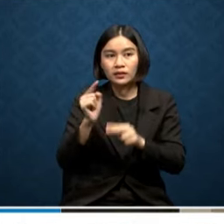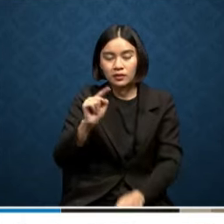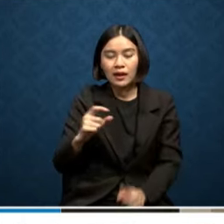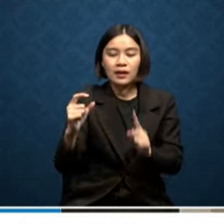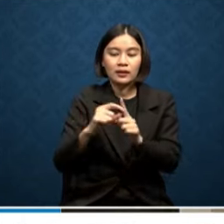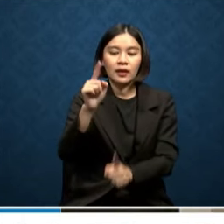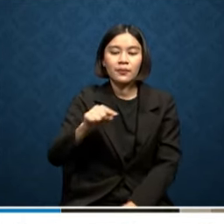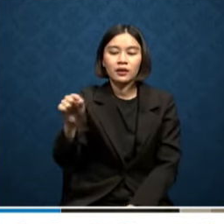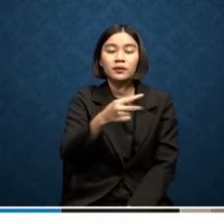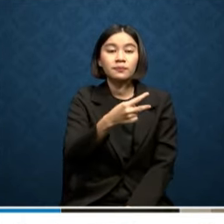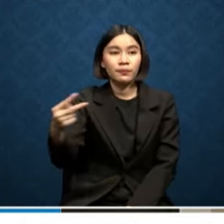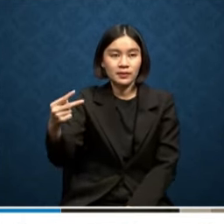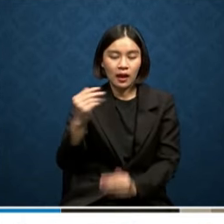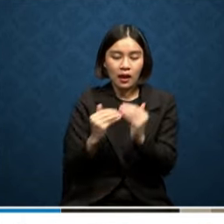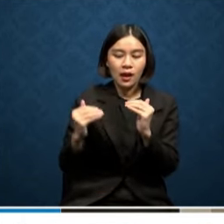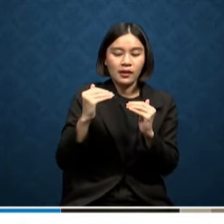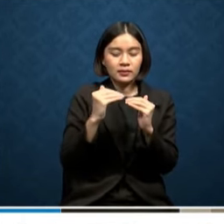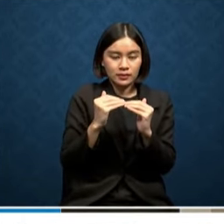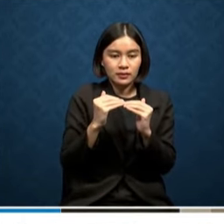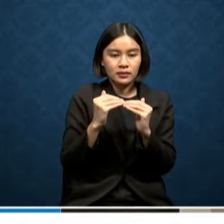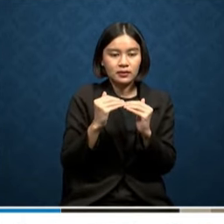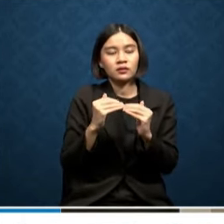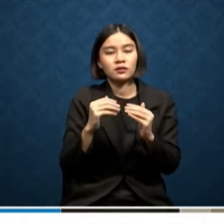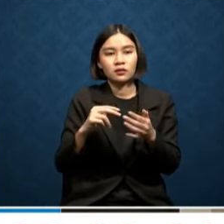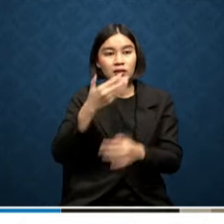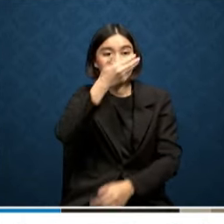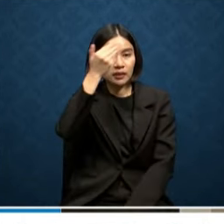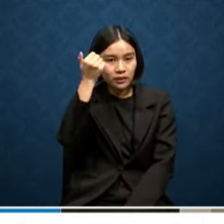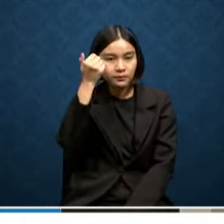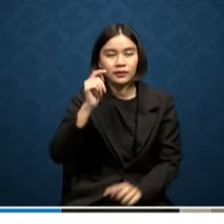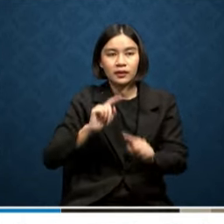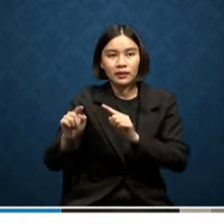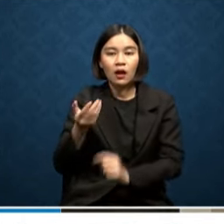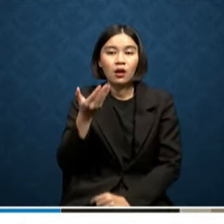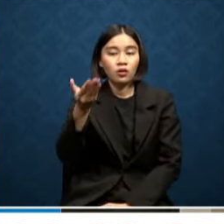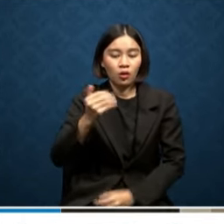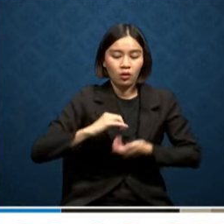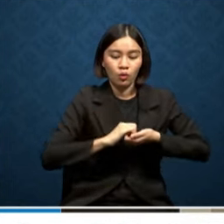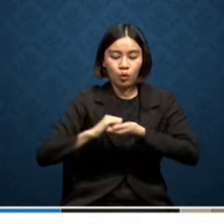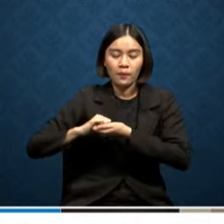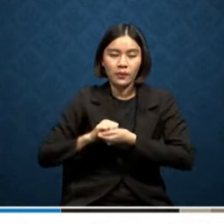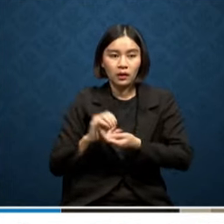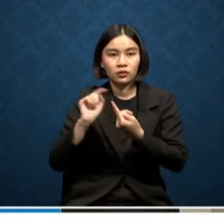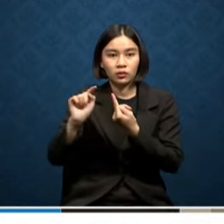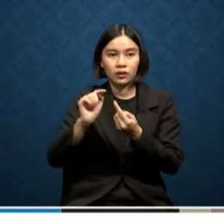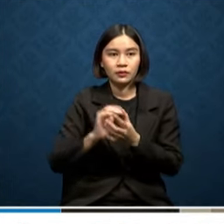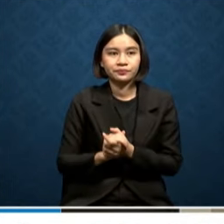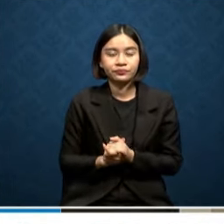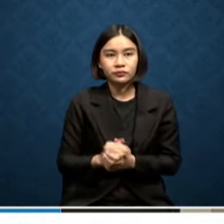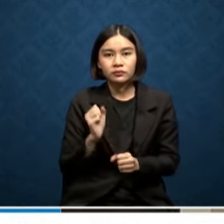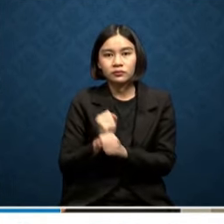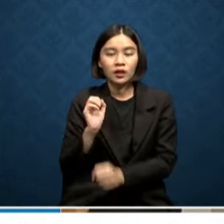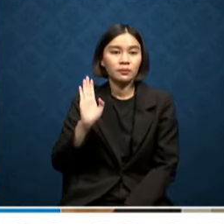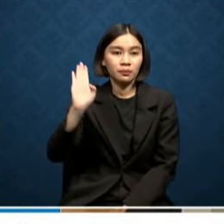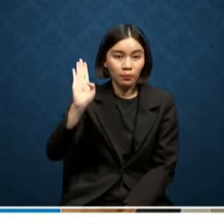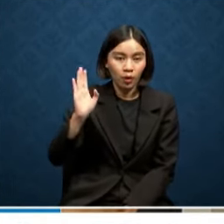be forgotten หรือสิทธิที่จะถูกลืมนะคะโดยเขาจะขอความร่วมมือจากบริษัท